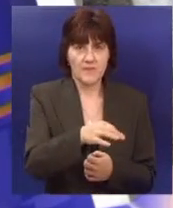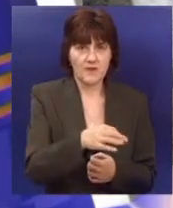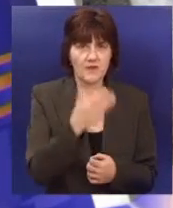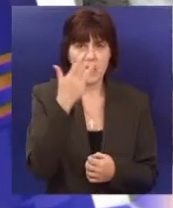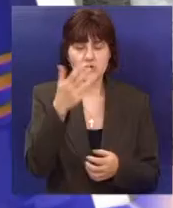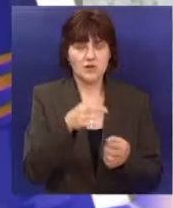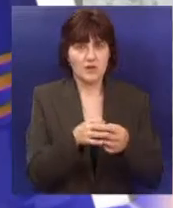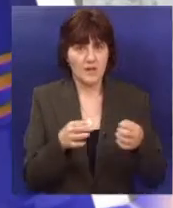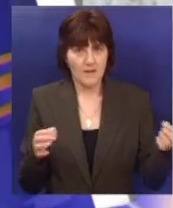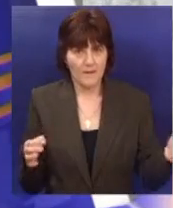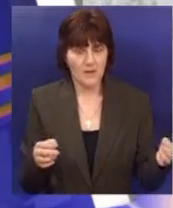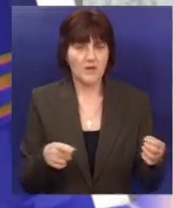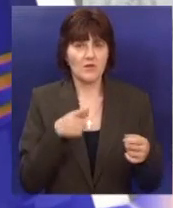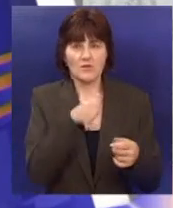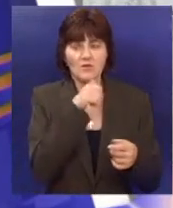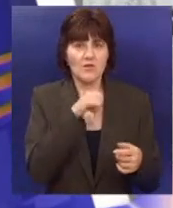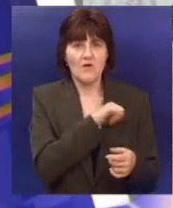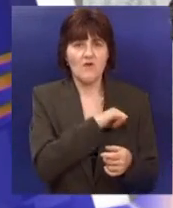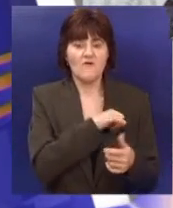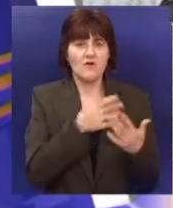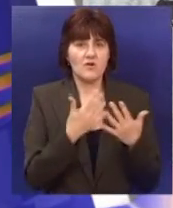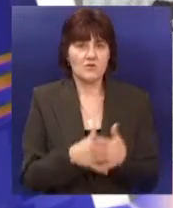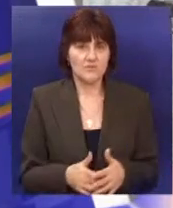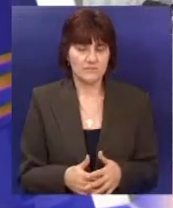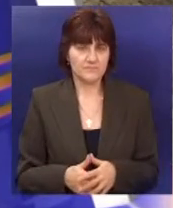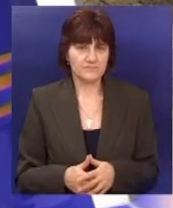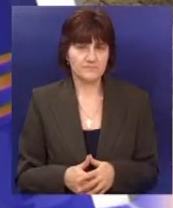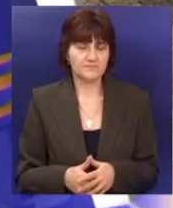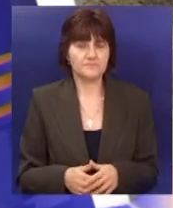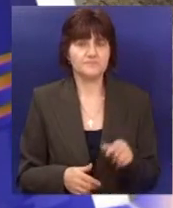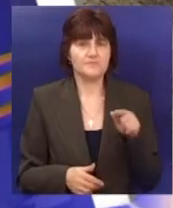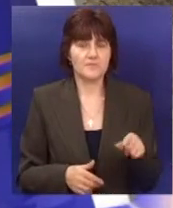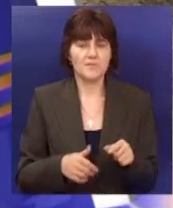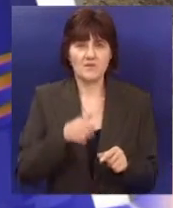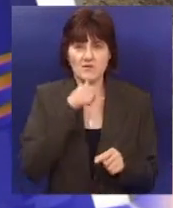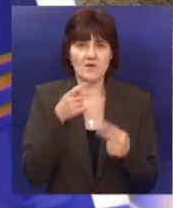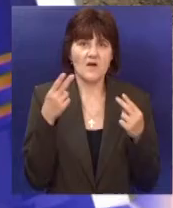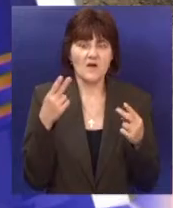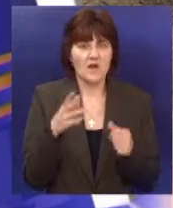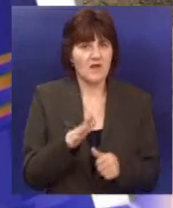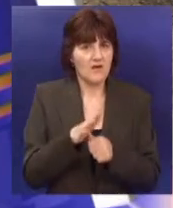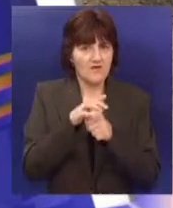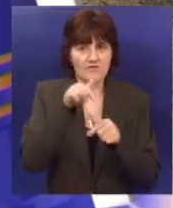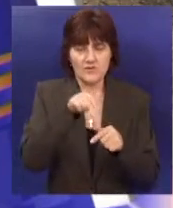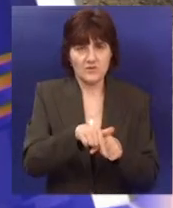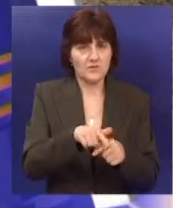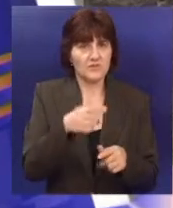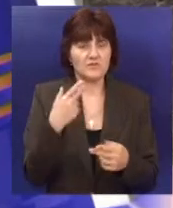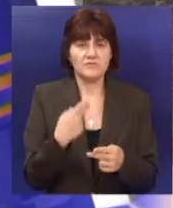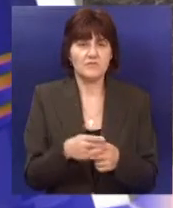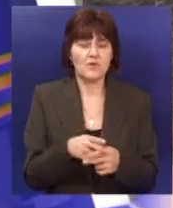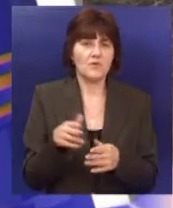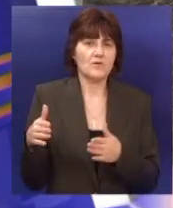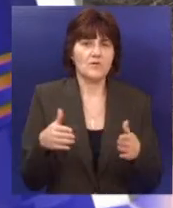metara, široka 4 metra, a izvođač radova je kompanija Vojput. Ulica je bila stavljena na listu prioriteta mesne